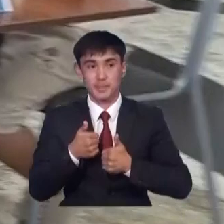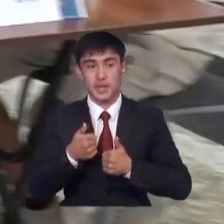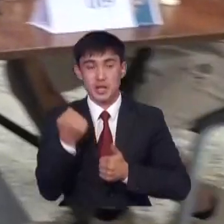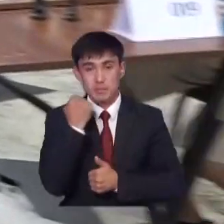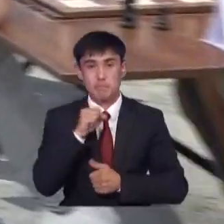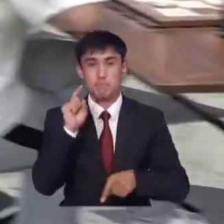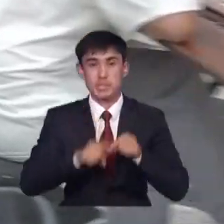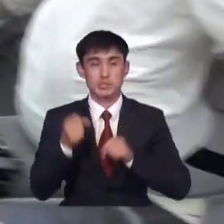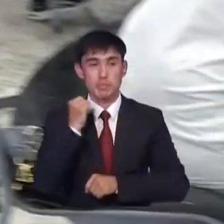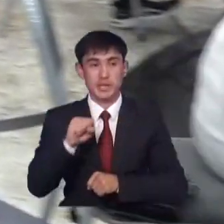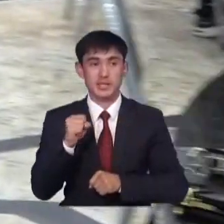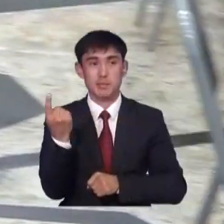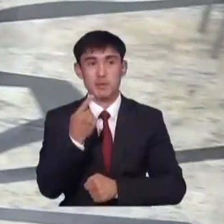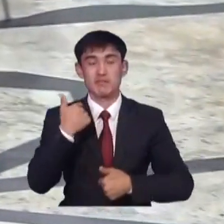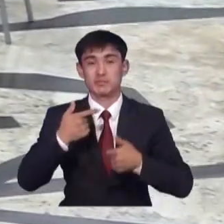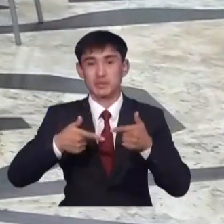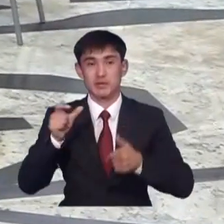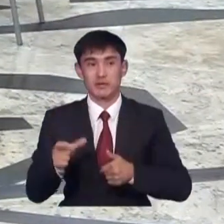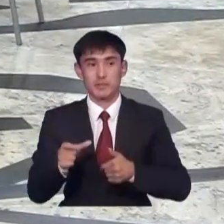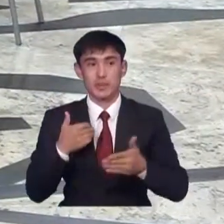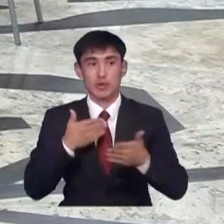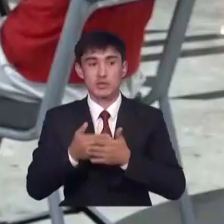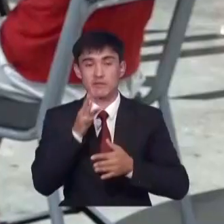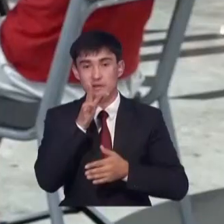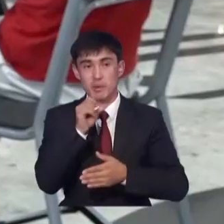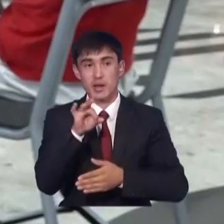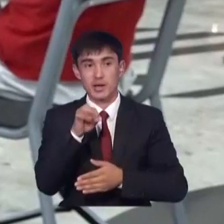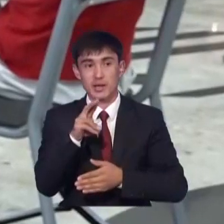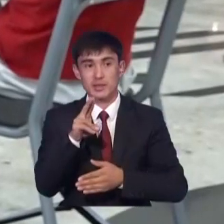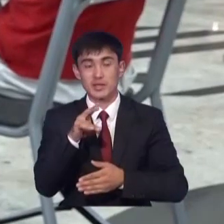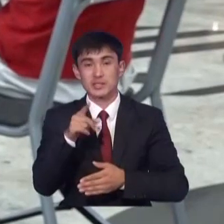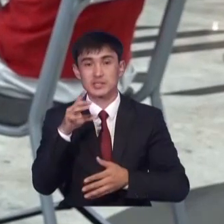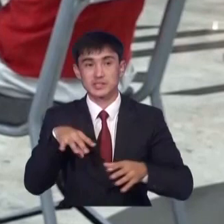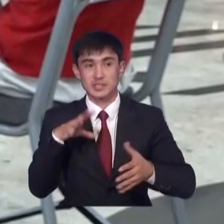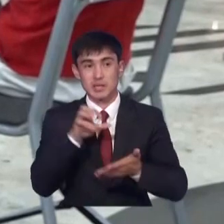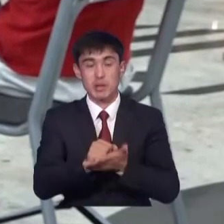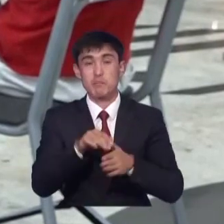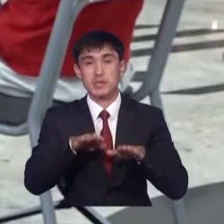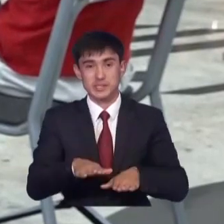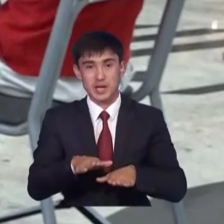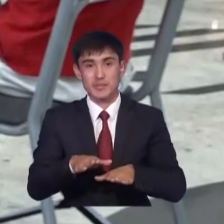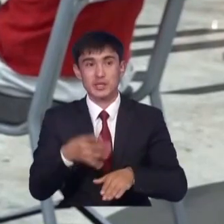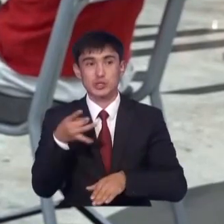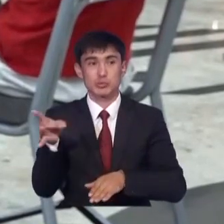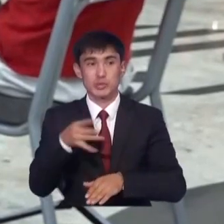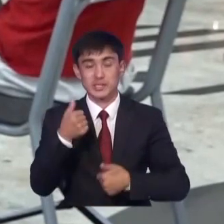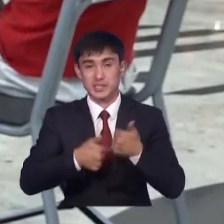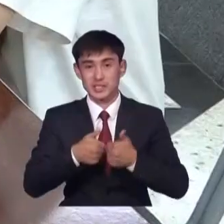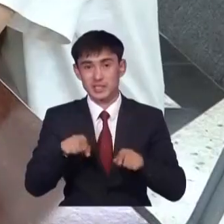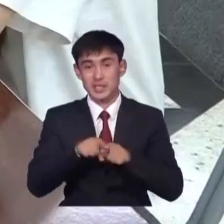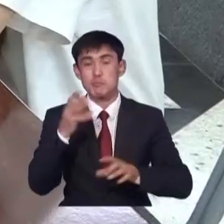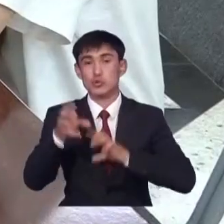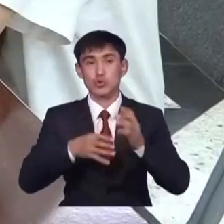одержав быструю победу над первым соперником. До этого времени Алихан неоднократно занимал призовые места как на республиканских, так и